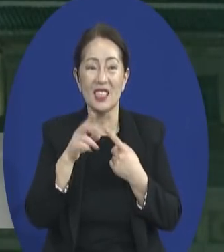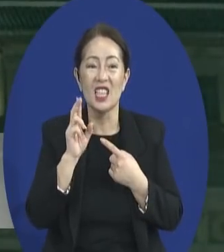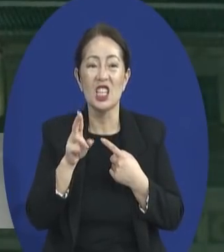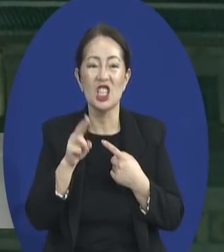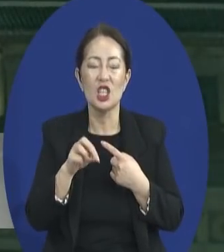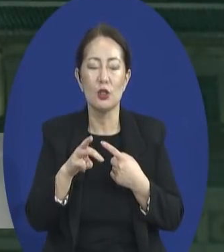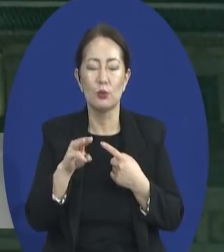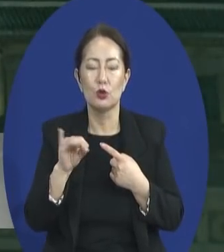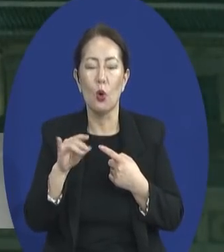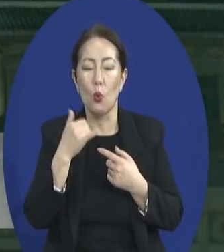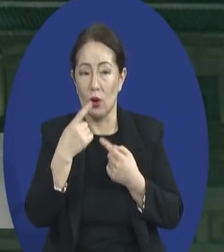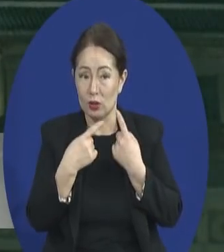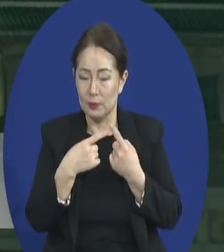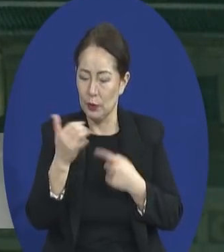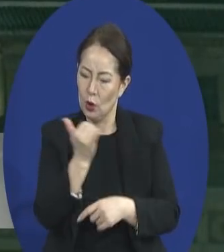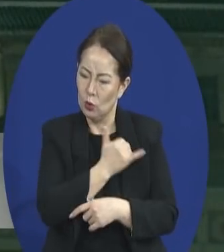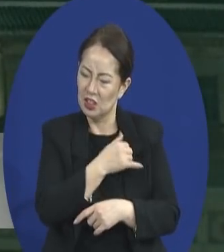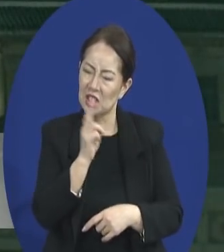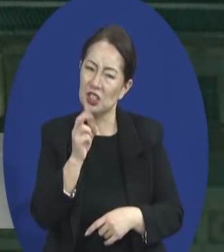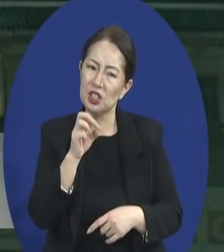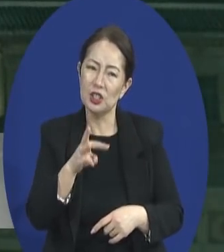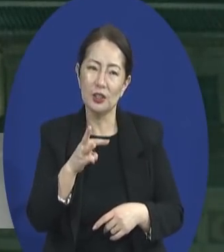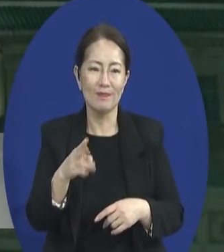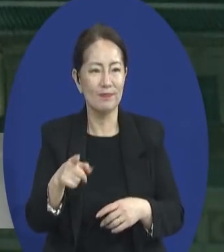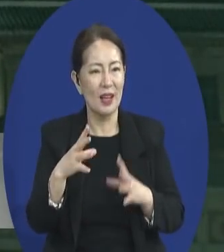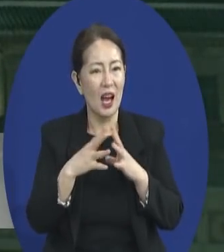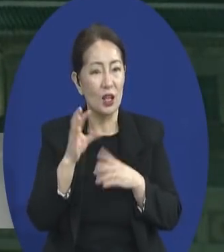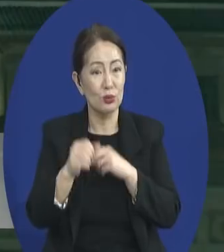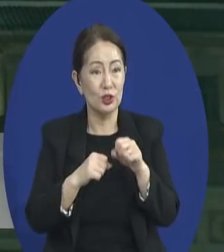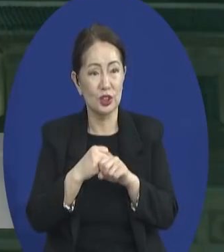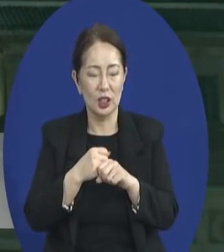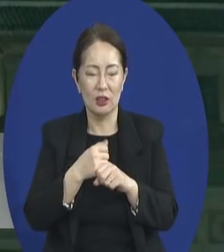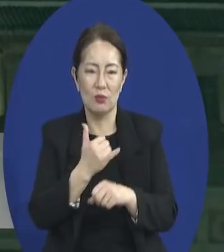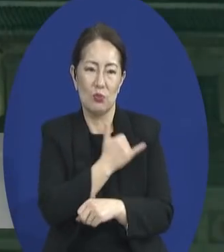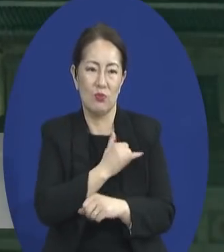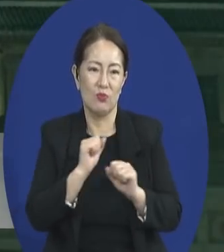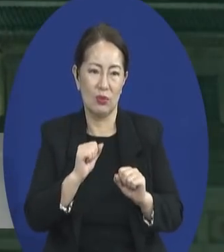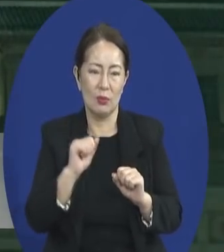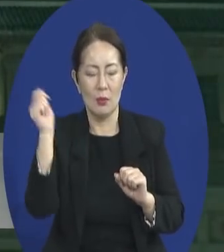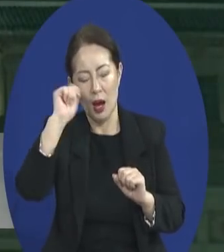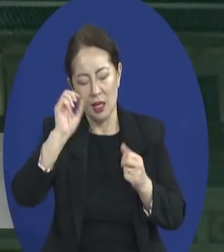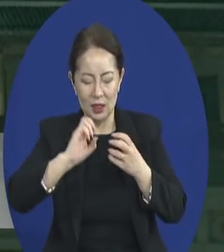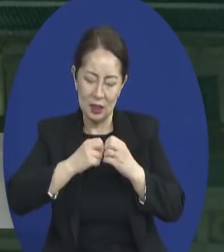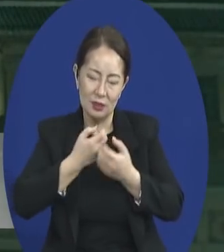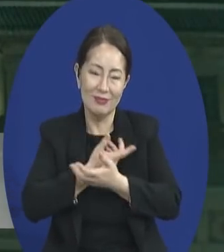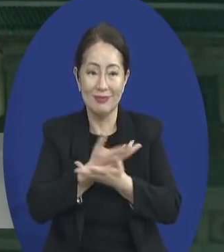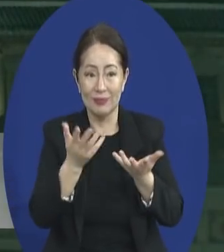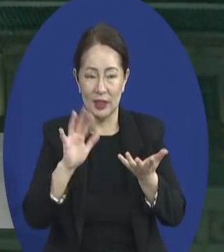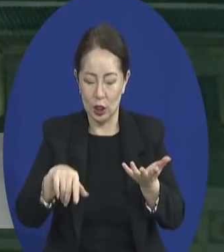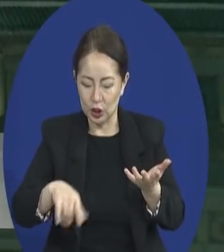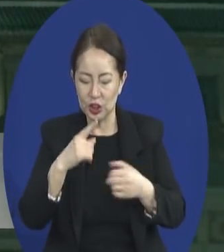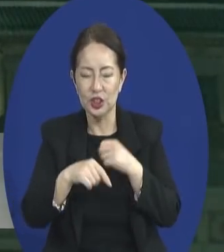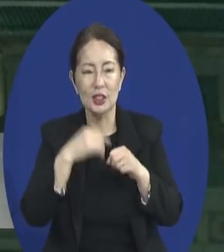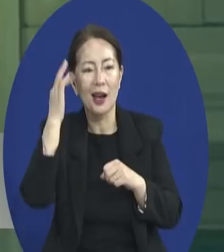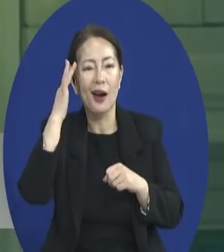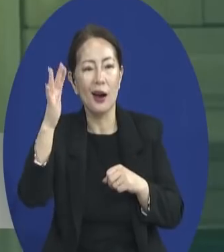онцолжээ. Тэгвэл удирдагч Ким Жон Уны хувьд эрх барьсан 10 жилийн ойгоо өргөн хүрээнд тэмдэглэсний дараа улс орныхоо энэ жилийн гадаад